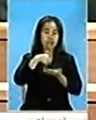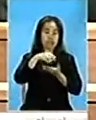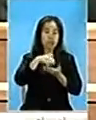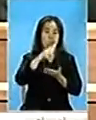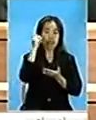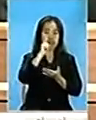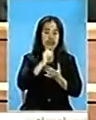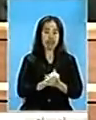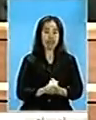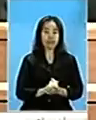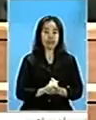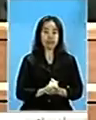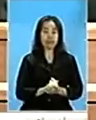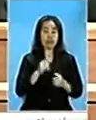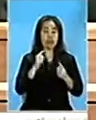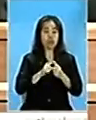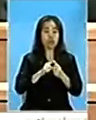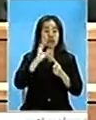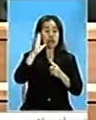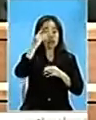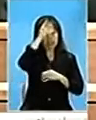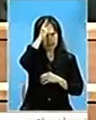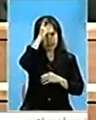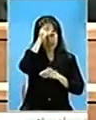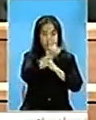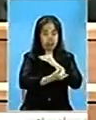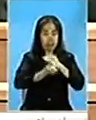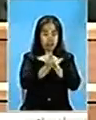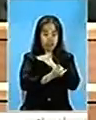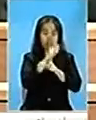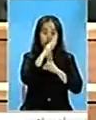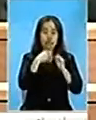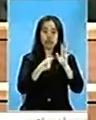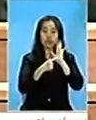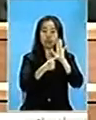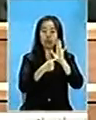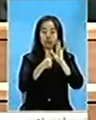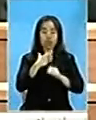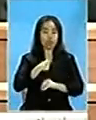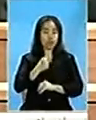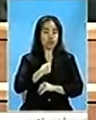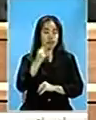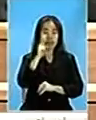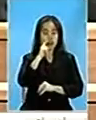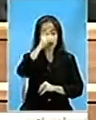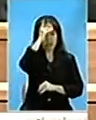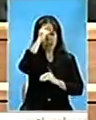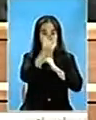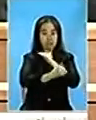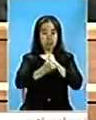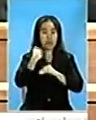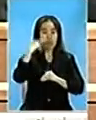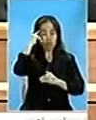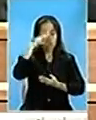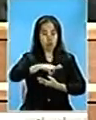ว่าในประเทศเยอรมันเนี่ยผมก็ยกตัวอย่างได้ดีมากและผมชอบมากก็คือรู้ถูกรู้ผิ